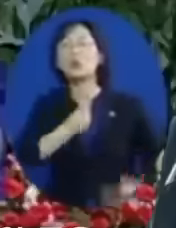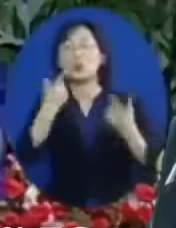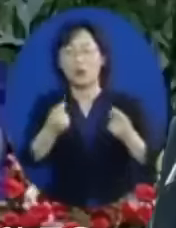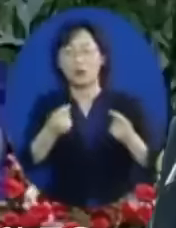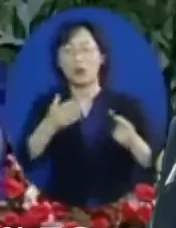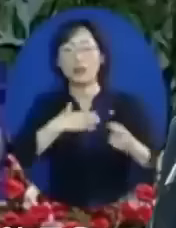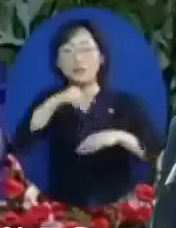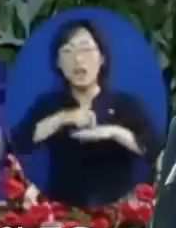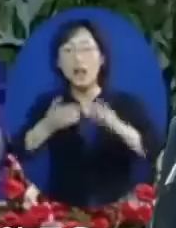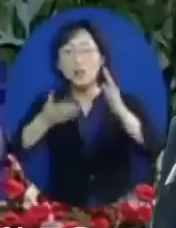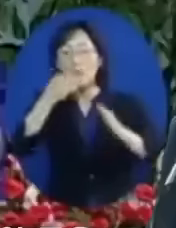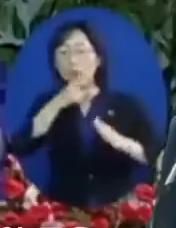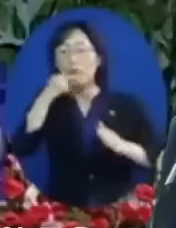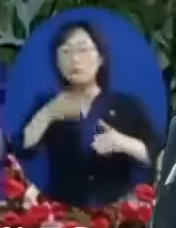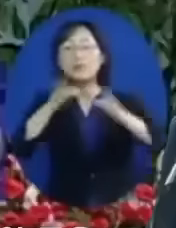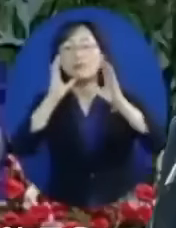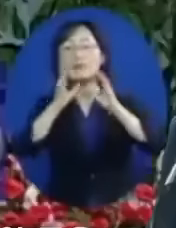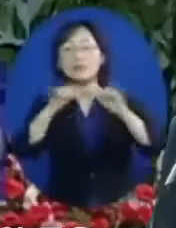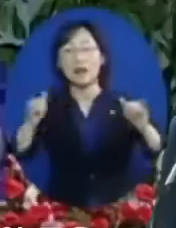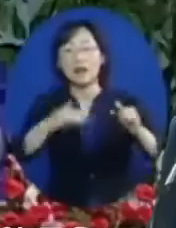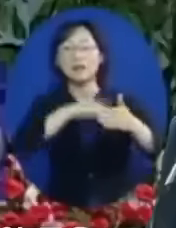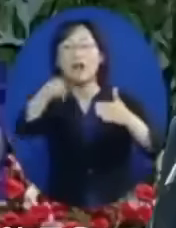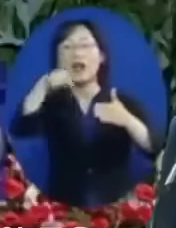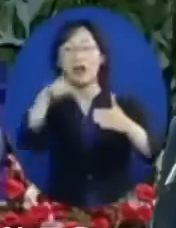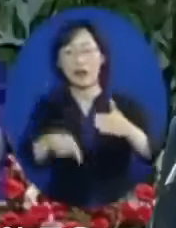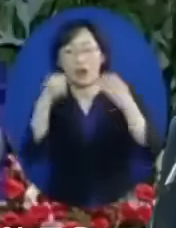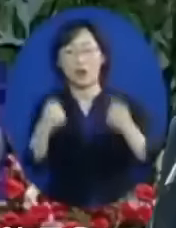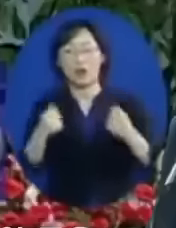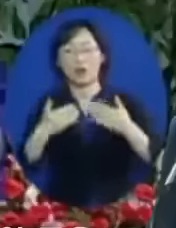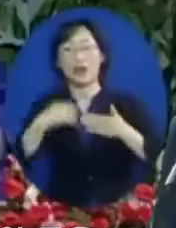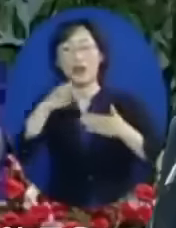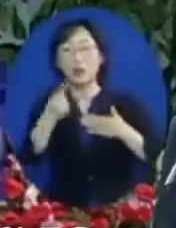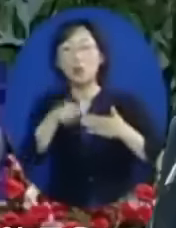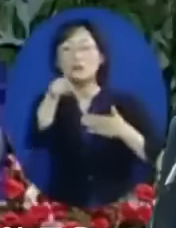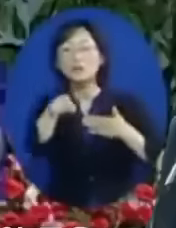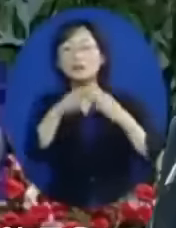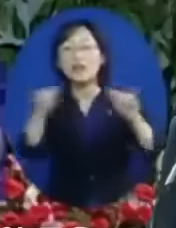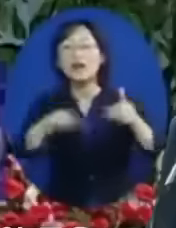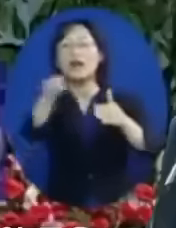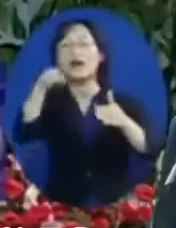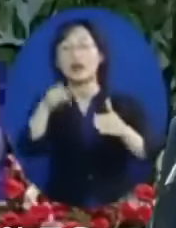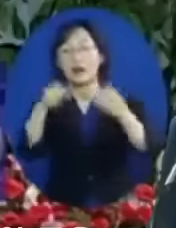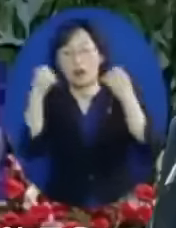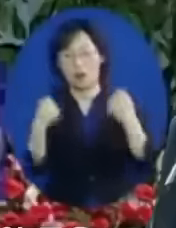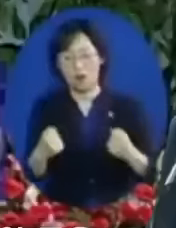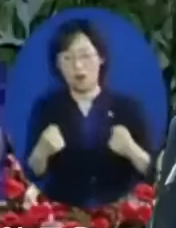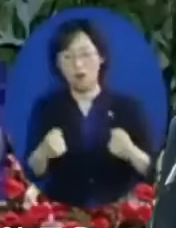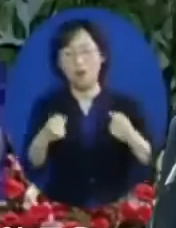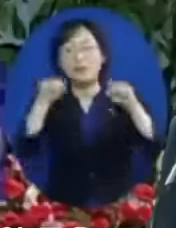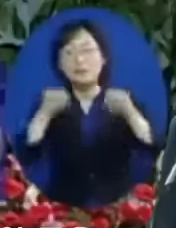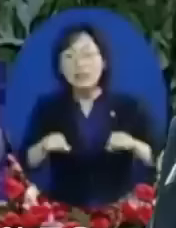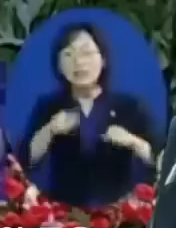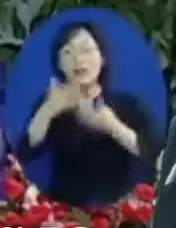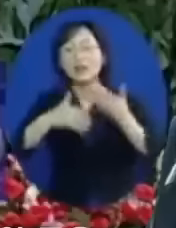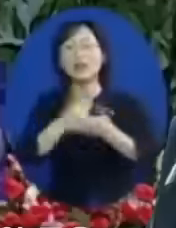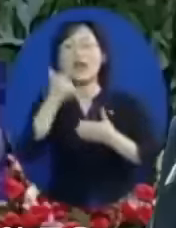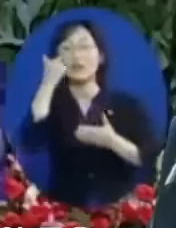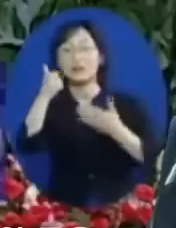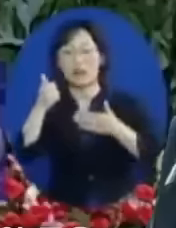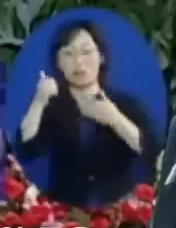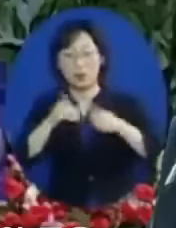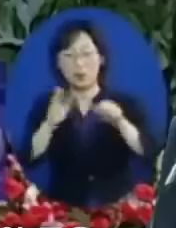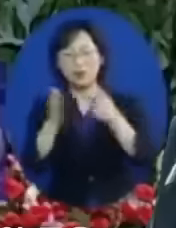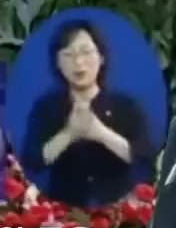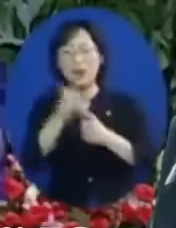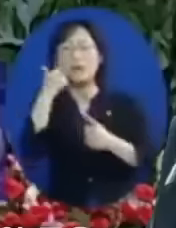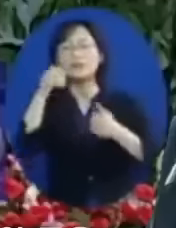내 살을 먹고 내 피를 마시는 자는 내 안에 거하고 나도 그 안에 거하나니 살아계신 아버지께서 나를 보내시며 내가 아버지로